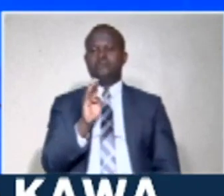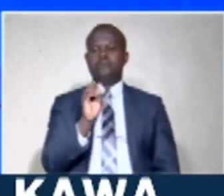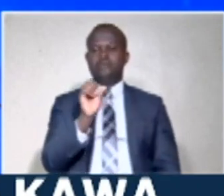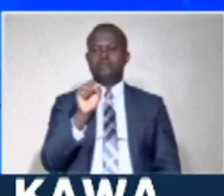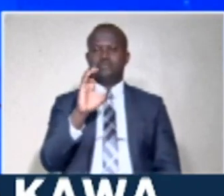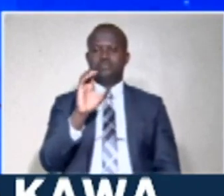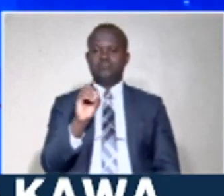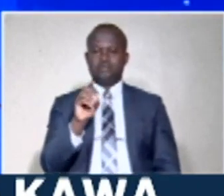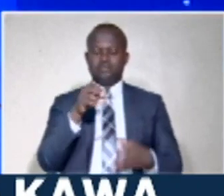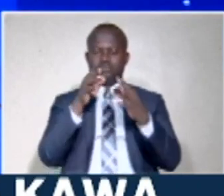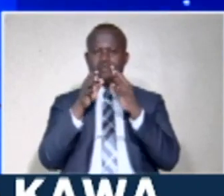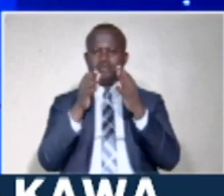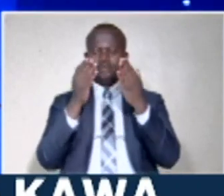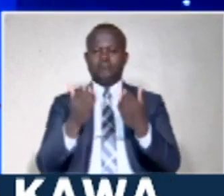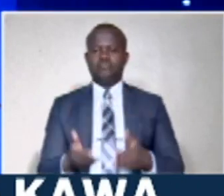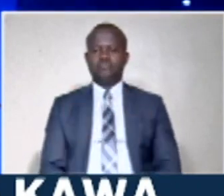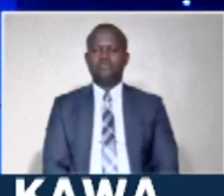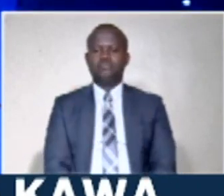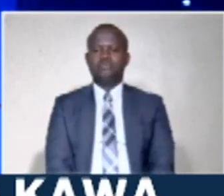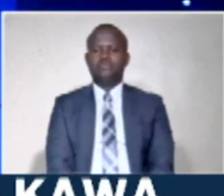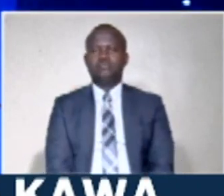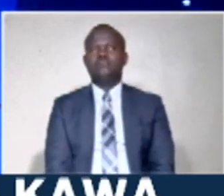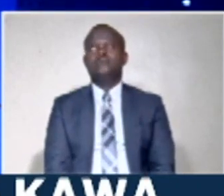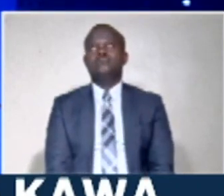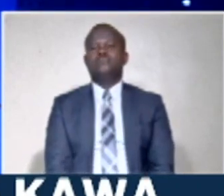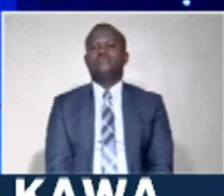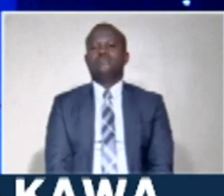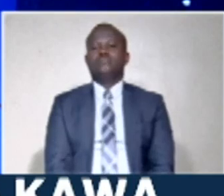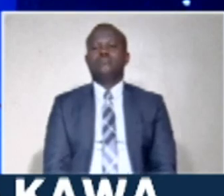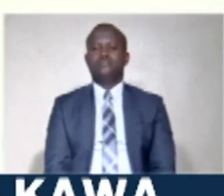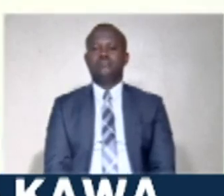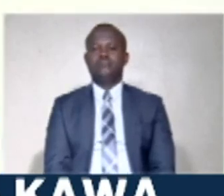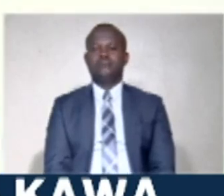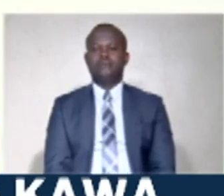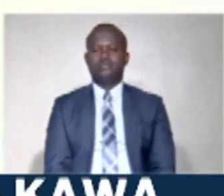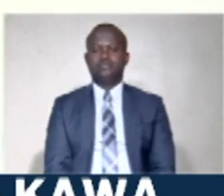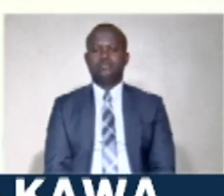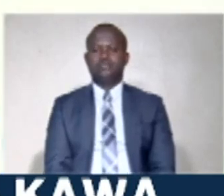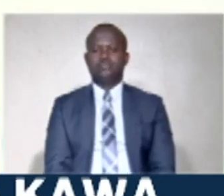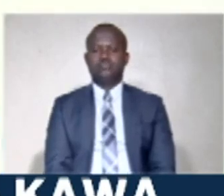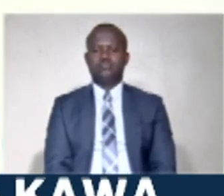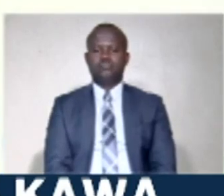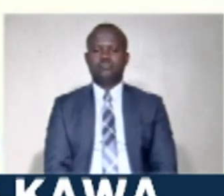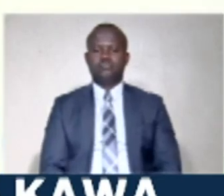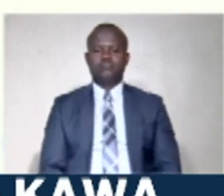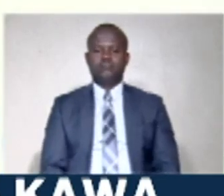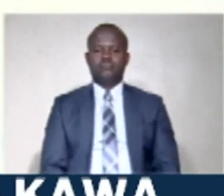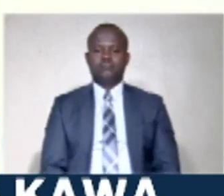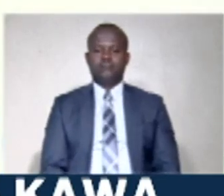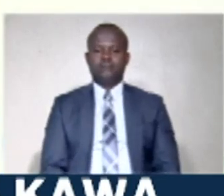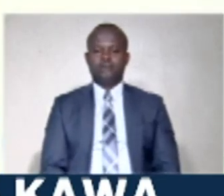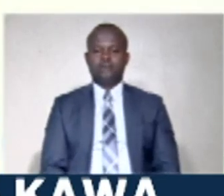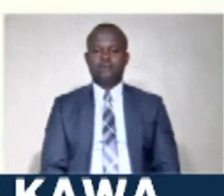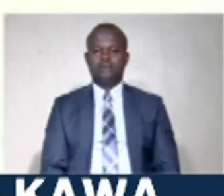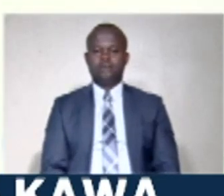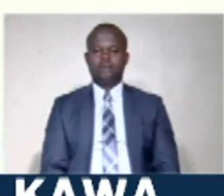kumwe na Bayon Ndayambaje nabo bari muri iyo nama. Reka batubwire ibindi kuri ino nkuru. Everybody wants a good cup of coffee but nobody wants